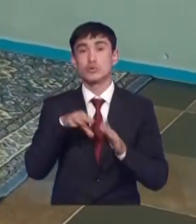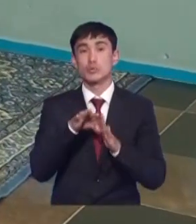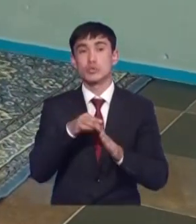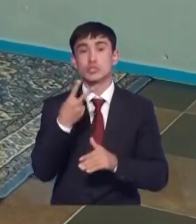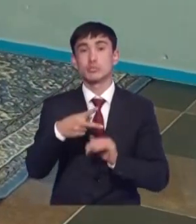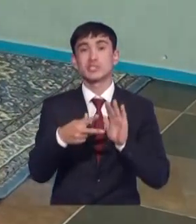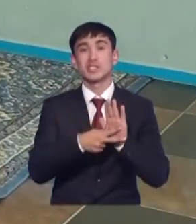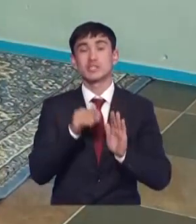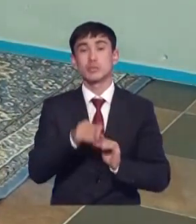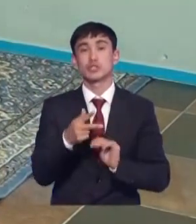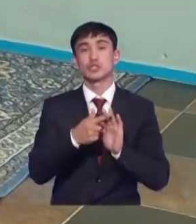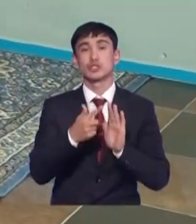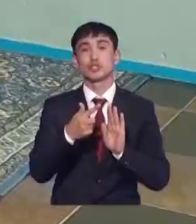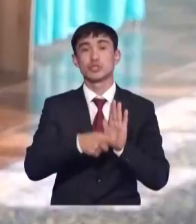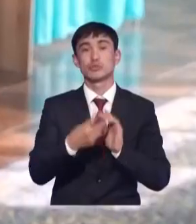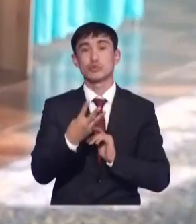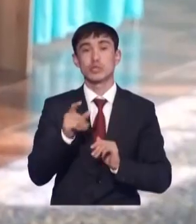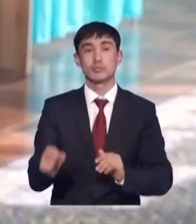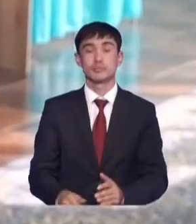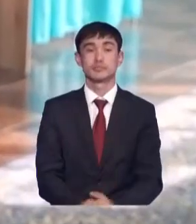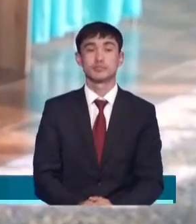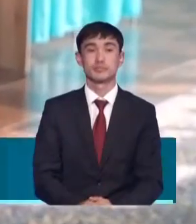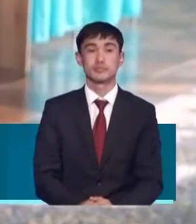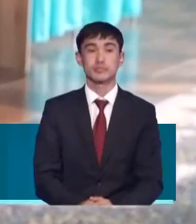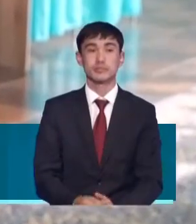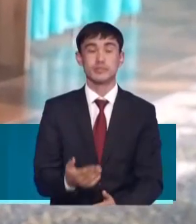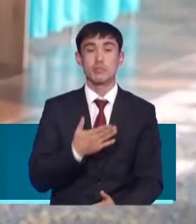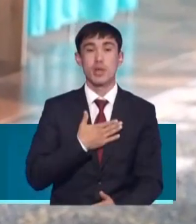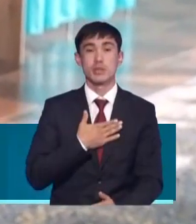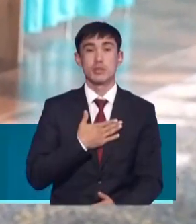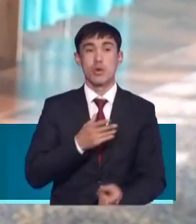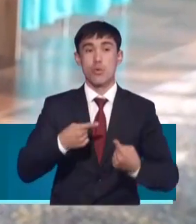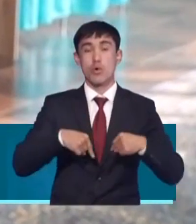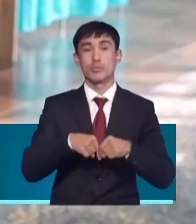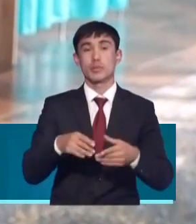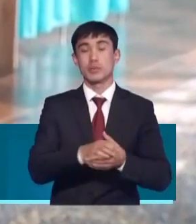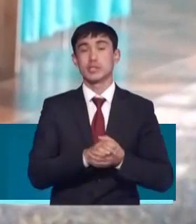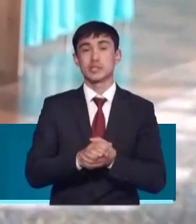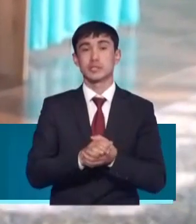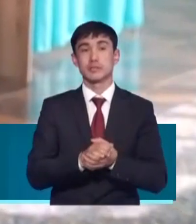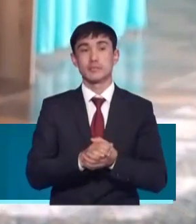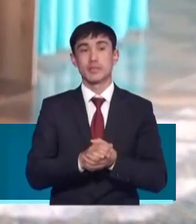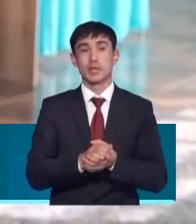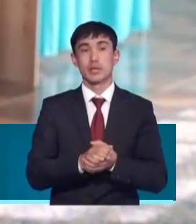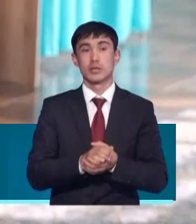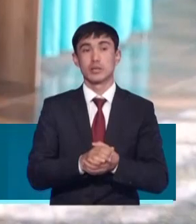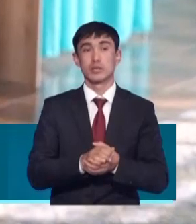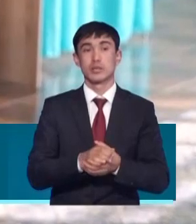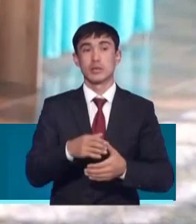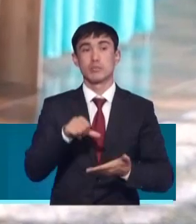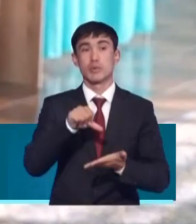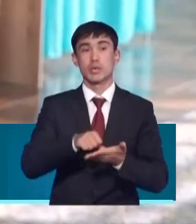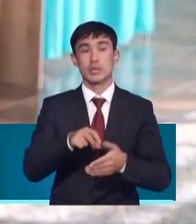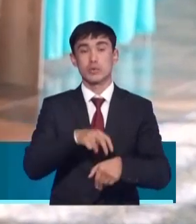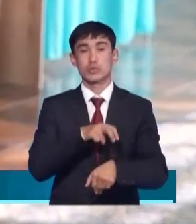саны 28074 азамат. Мен дауыс қоғамдық бірлестіктің байқаушысы